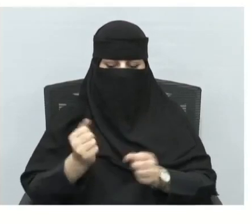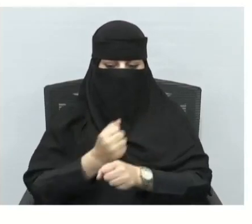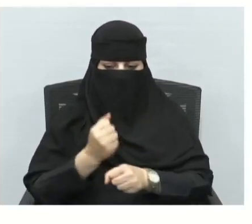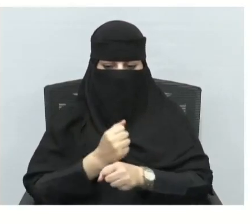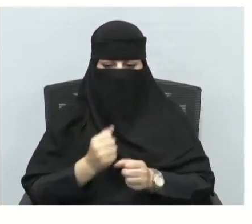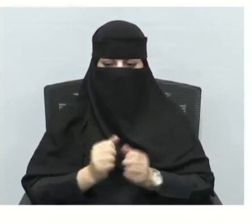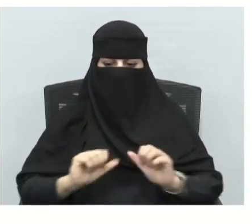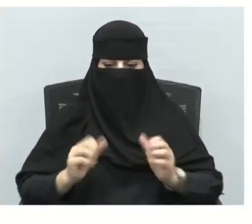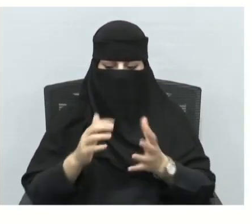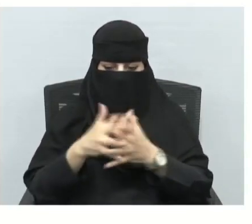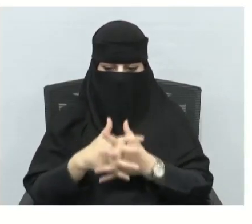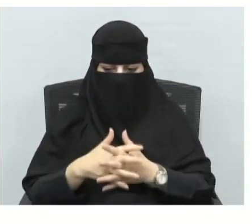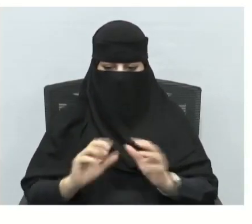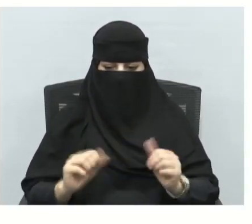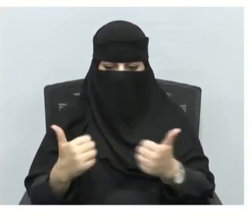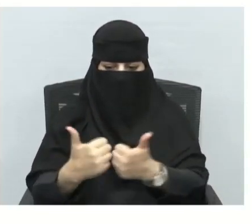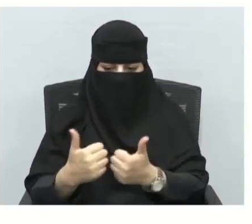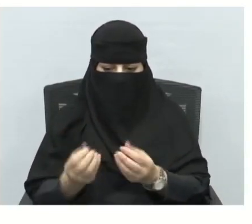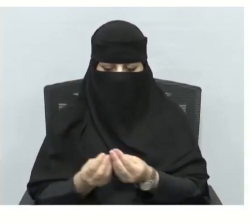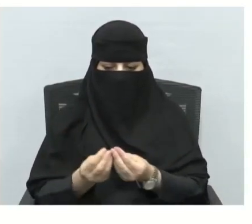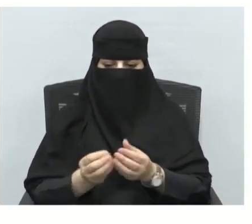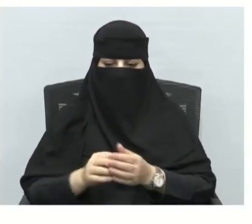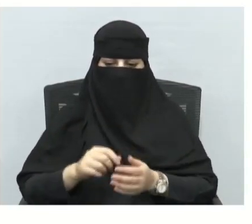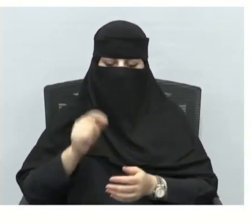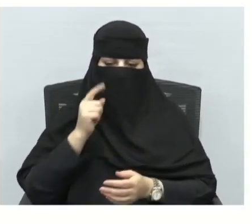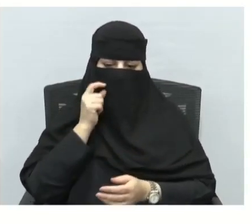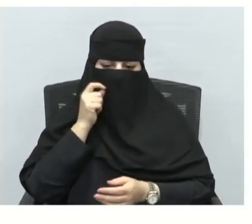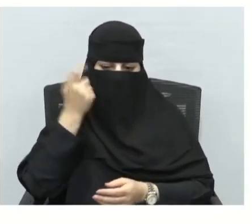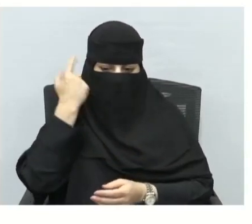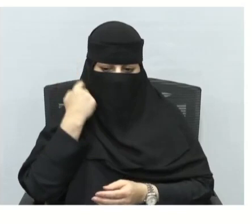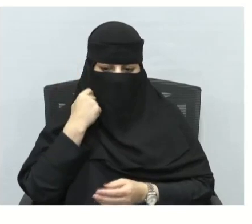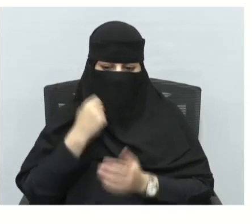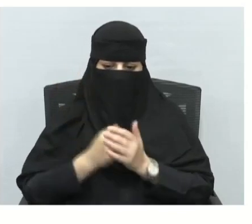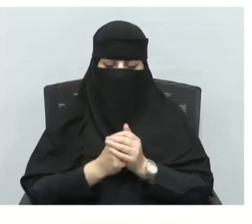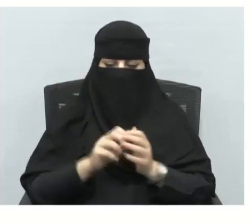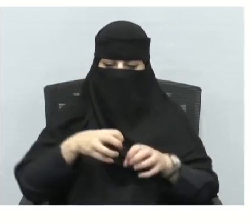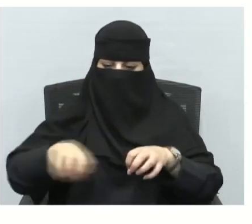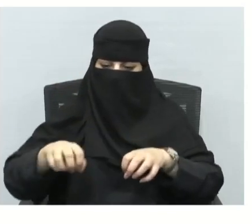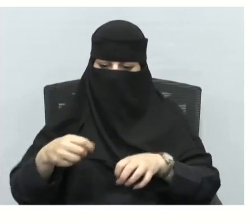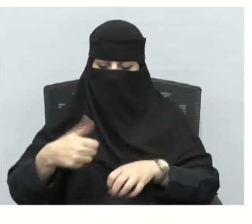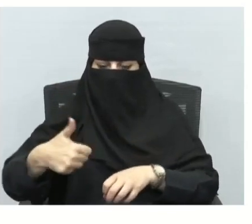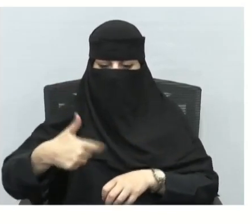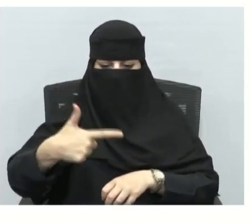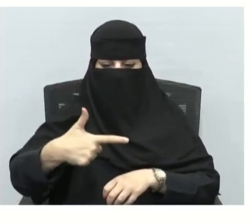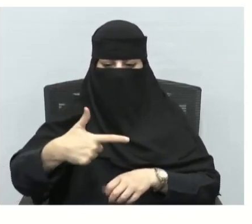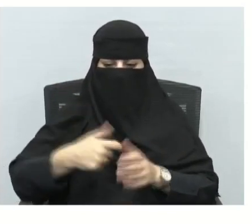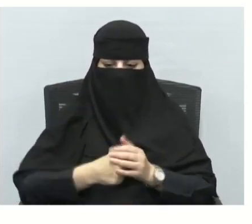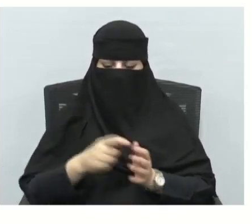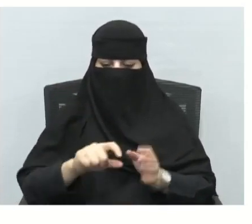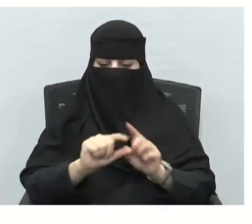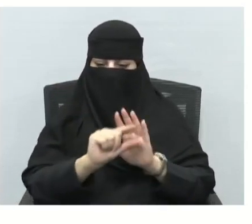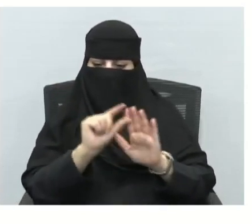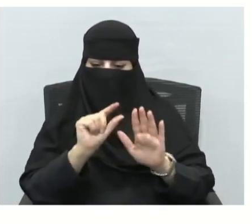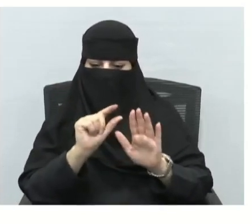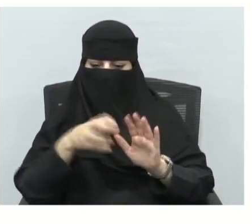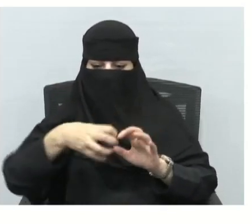الاسره مع ابنائها وبناتها لدينا هنا رقم الوحده الاولى والثانيه هنا عنوان